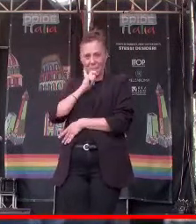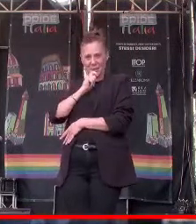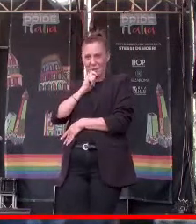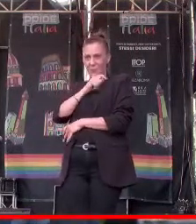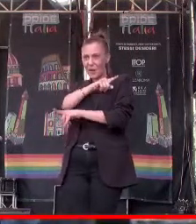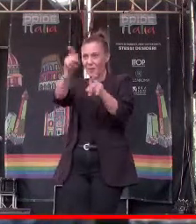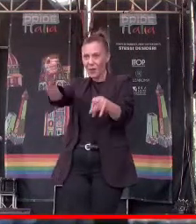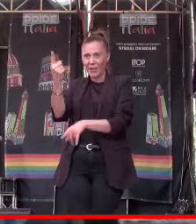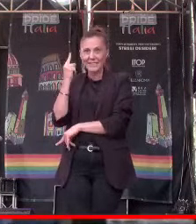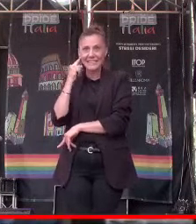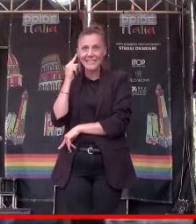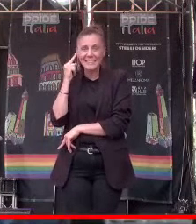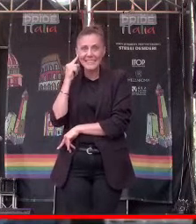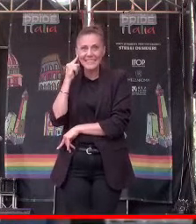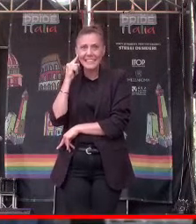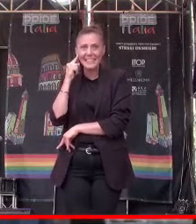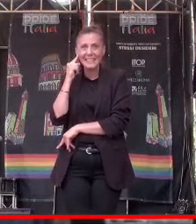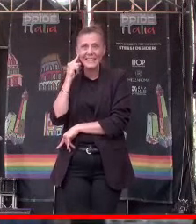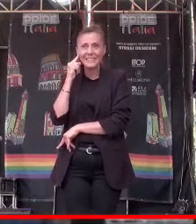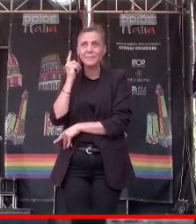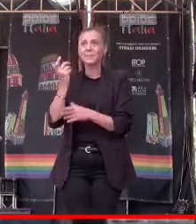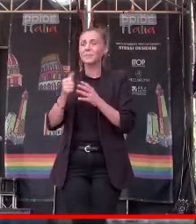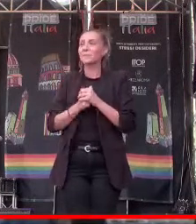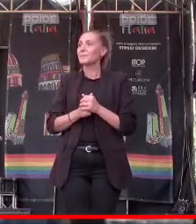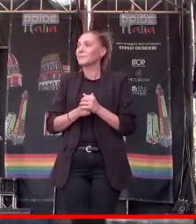sentite? Lo sentite?